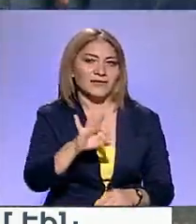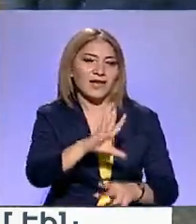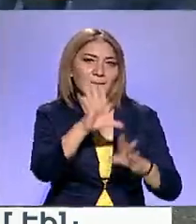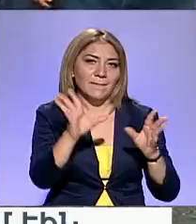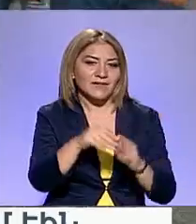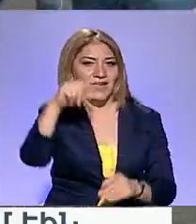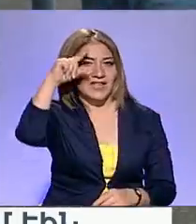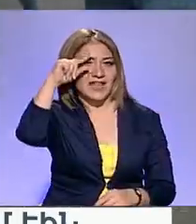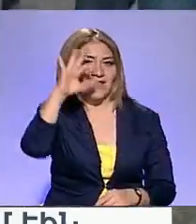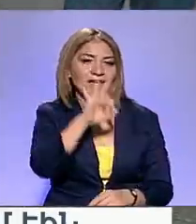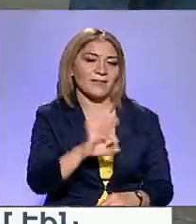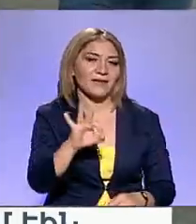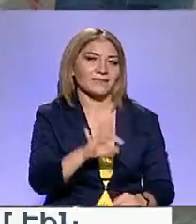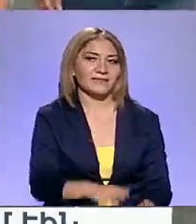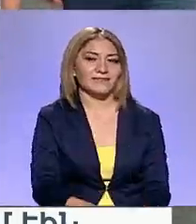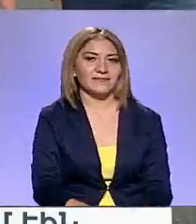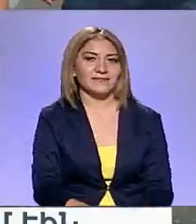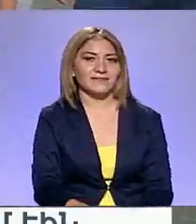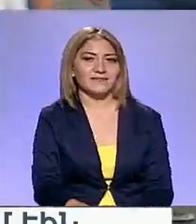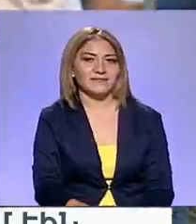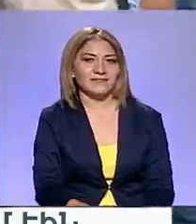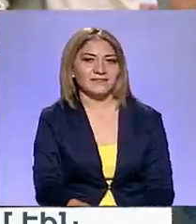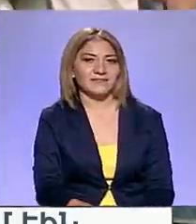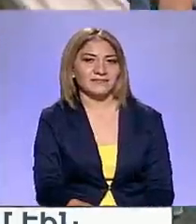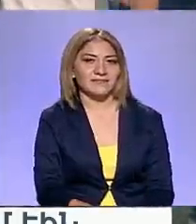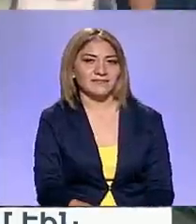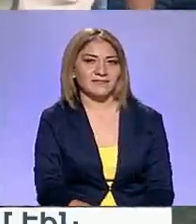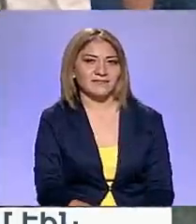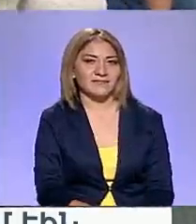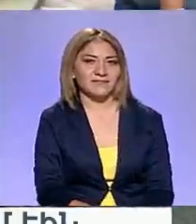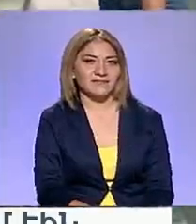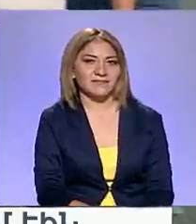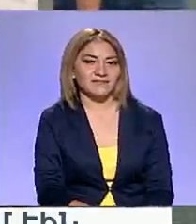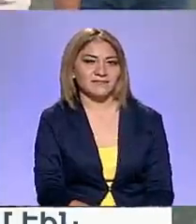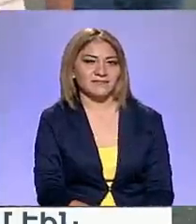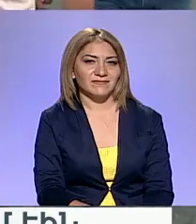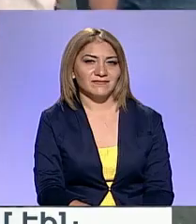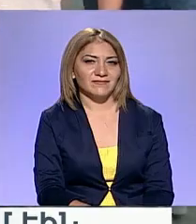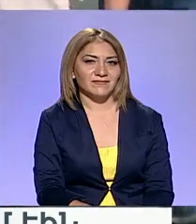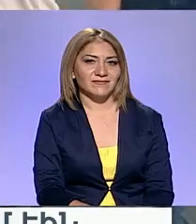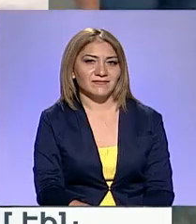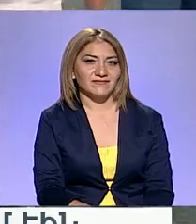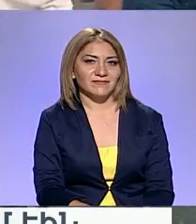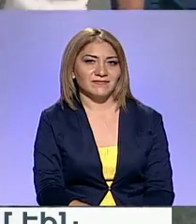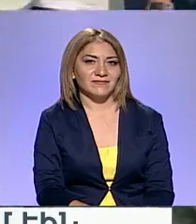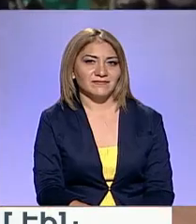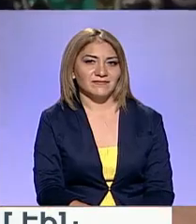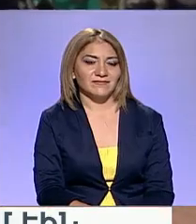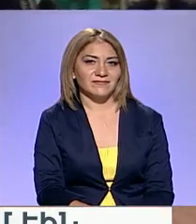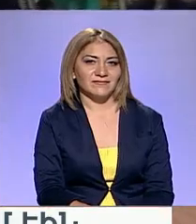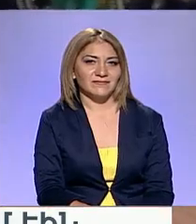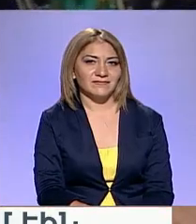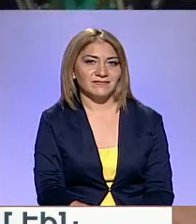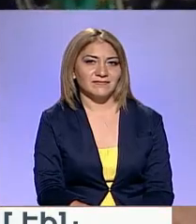Միասին հանուն Երևանի։ Միասին հանուն Երևանի։ Միասին հանուն Երևանի։